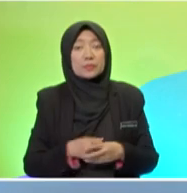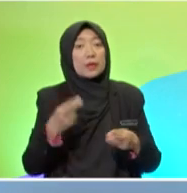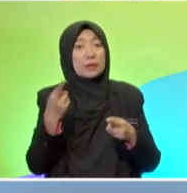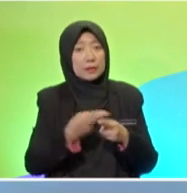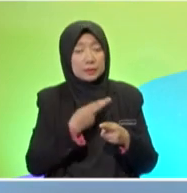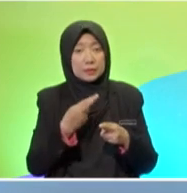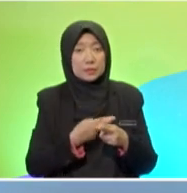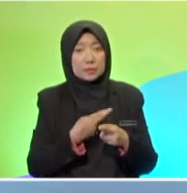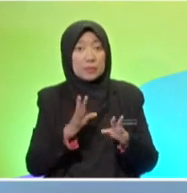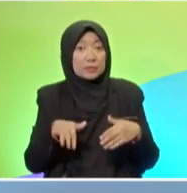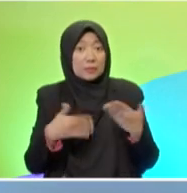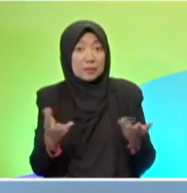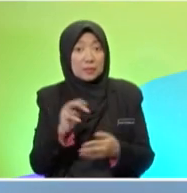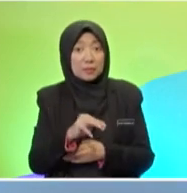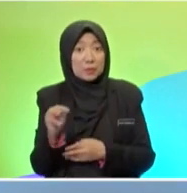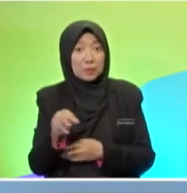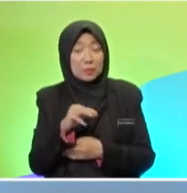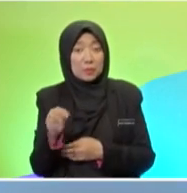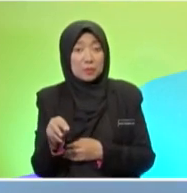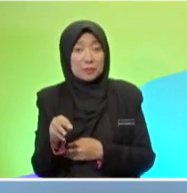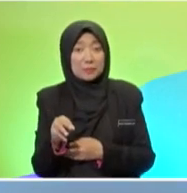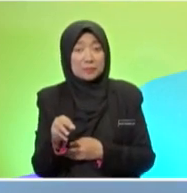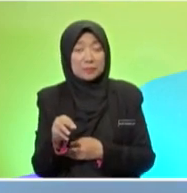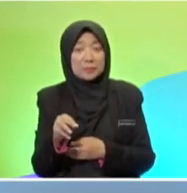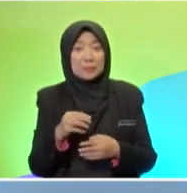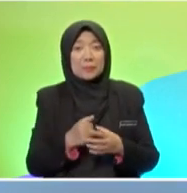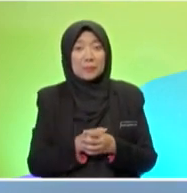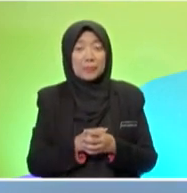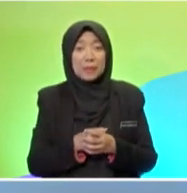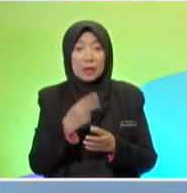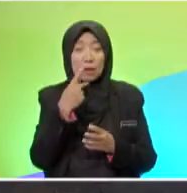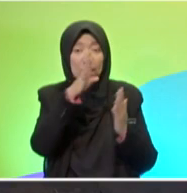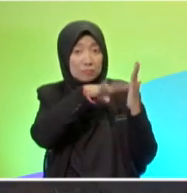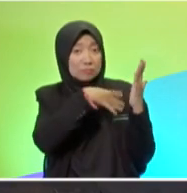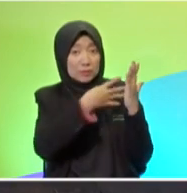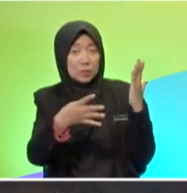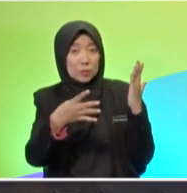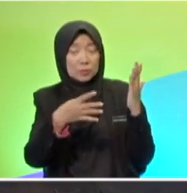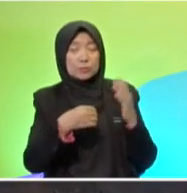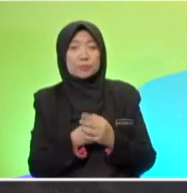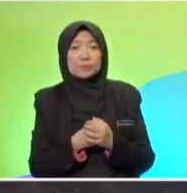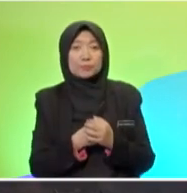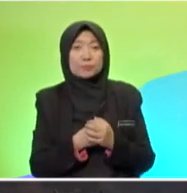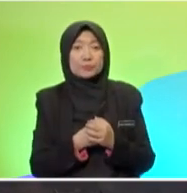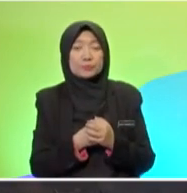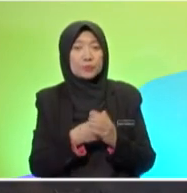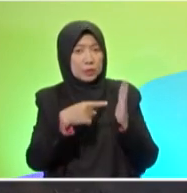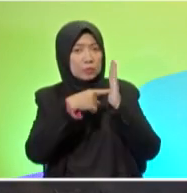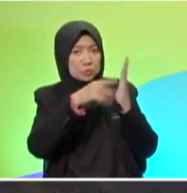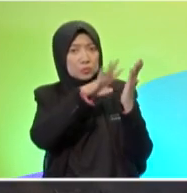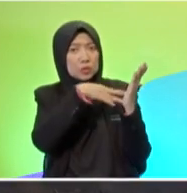prestasi murid kita daripada Papanya catat ganjaran ini macam mana mereka